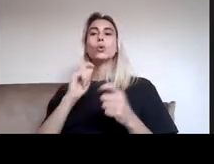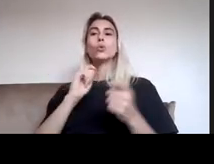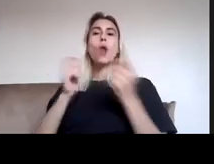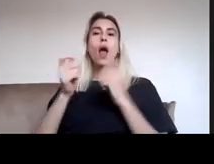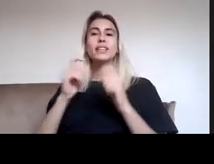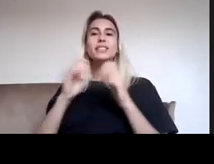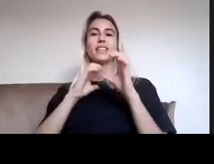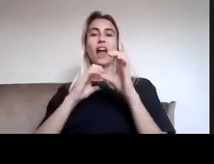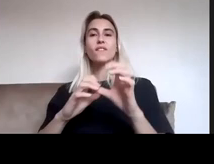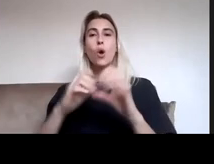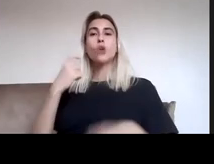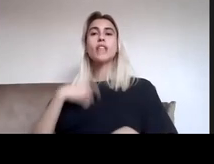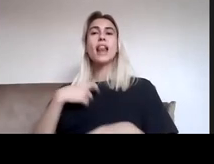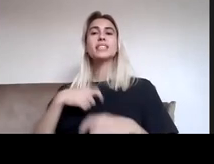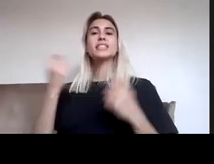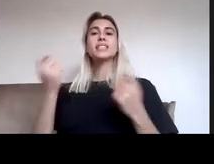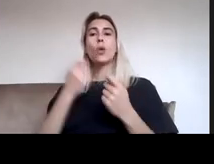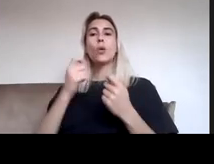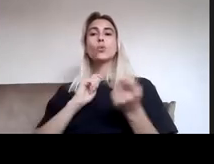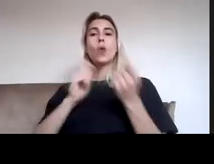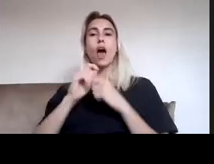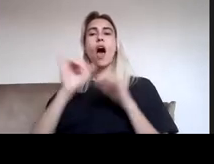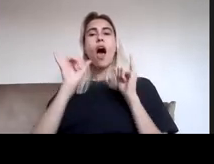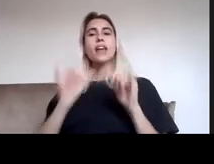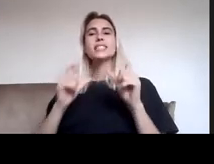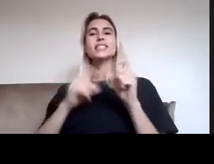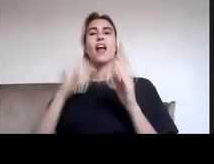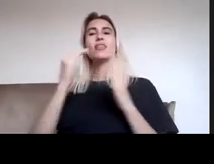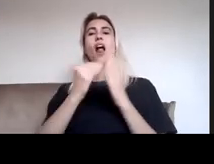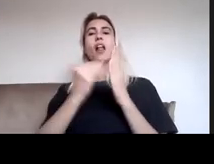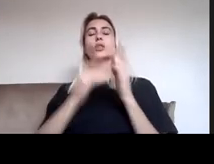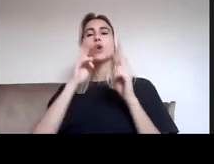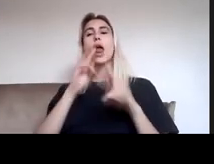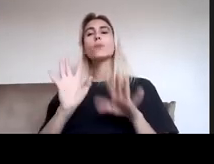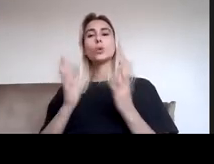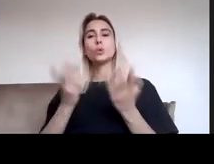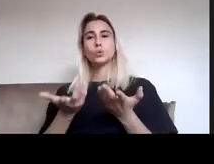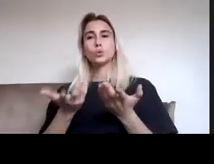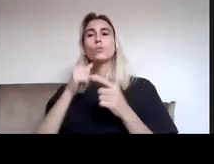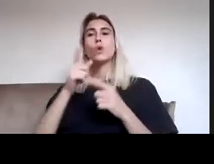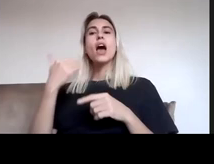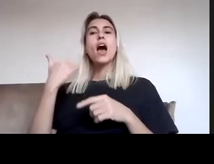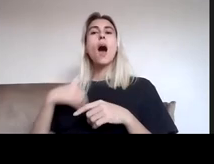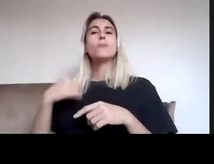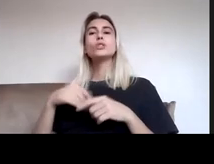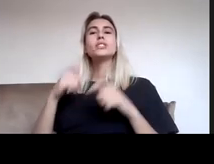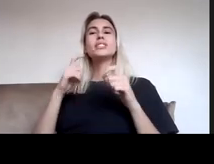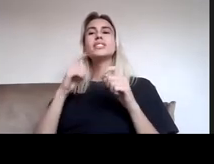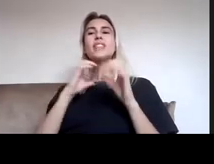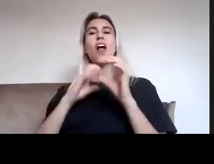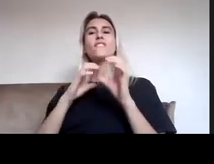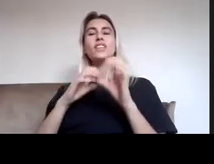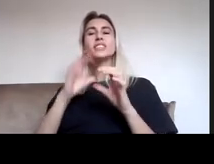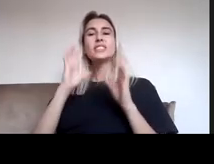ya da özel sektörün kullandığı servislerde aynı standartları göremiyoruz. Hatta burada kamunun servis ihalelerinde